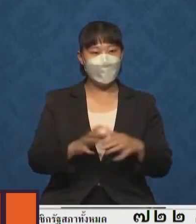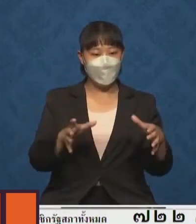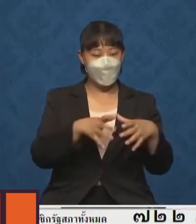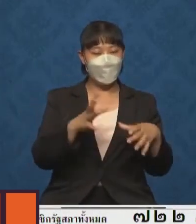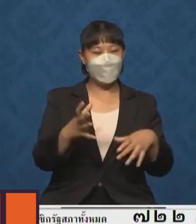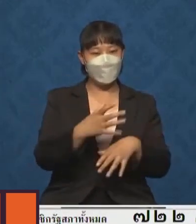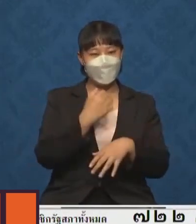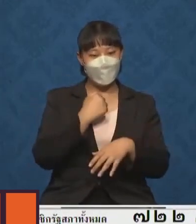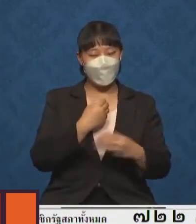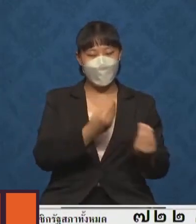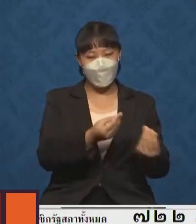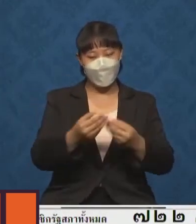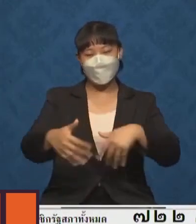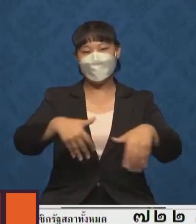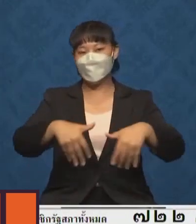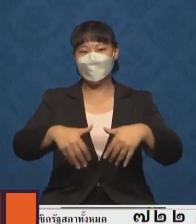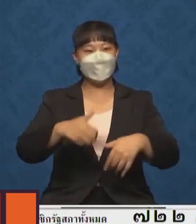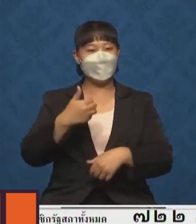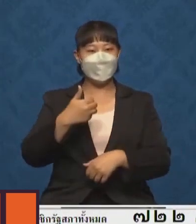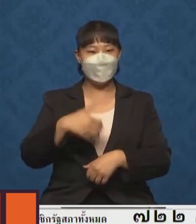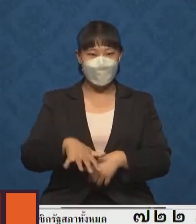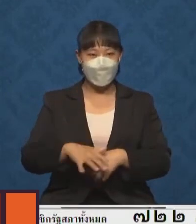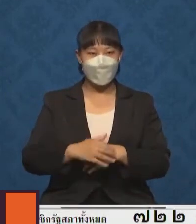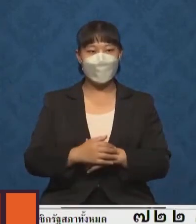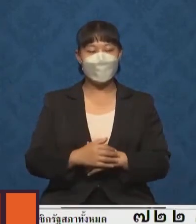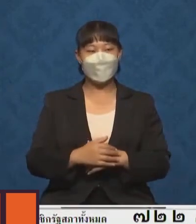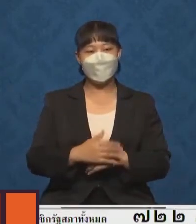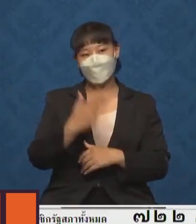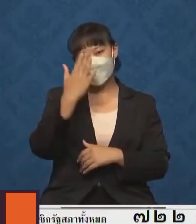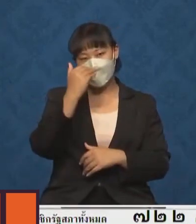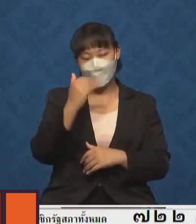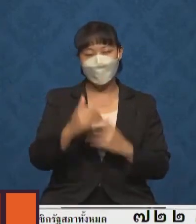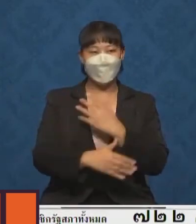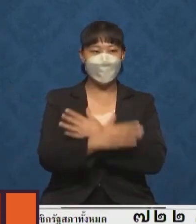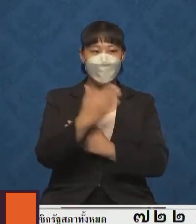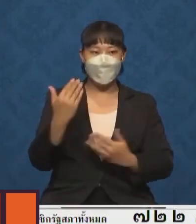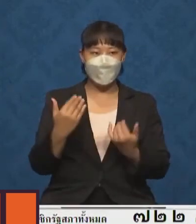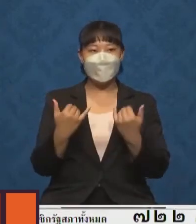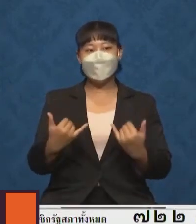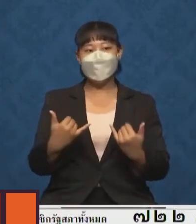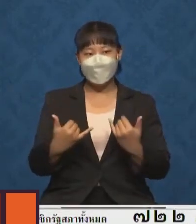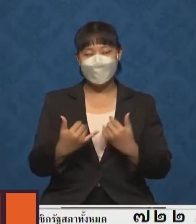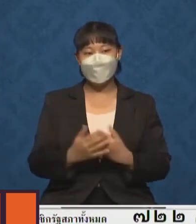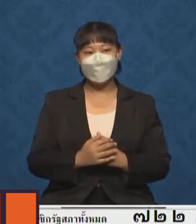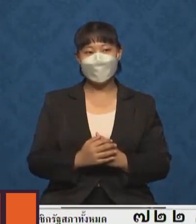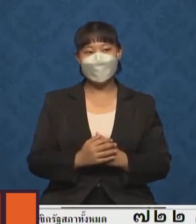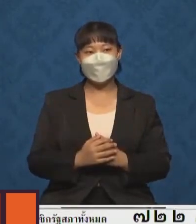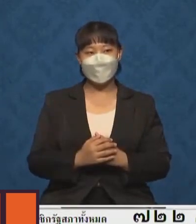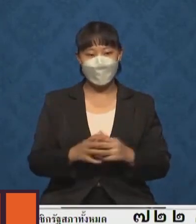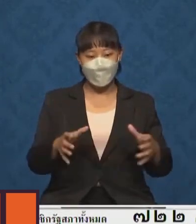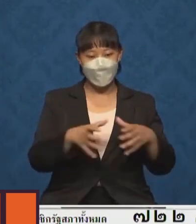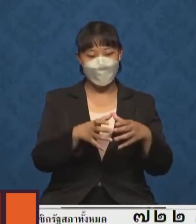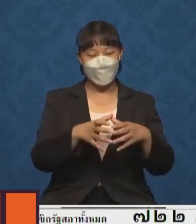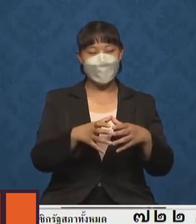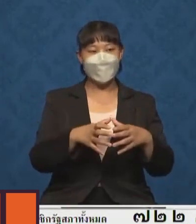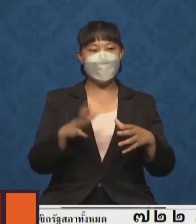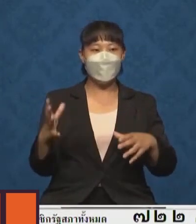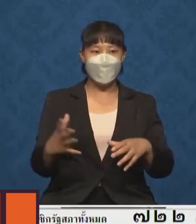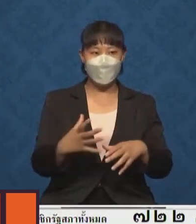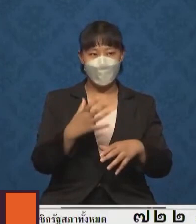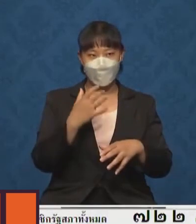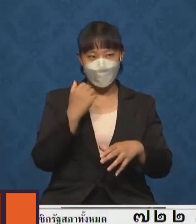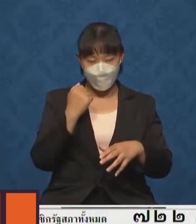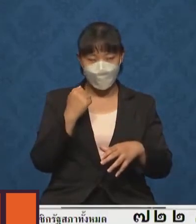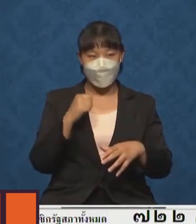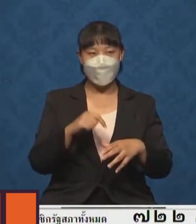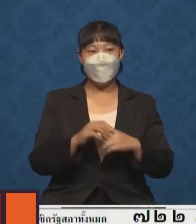และเหตุนั้น เพราะเหตุใดทำไมท่านถไม่ใช้โอกาสนี้ในการทจะทำใหพักการเมืองเป็นตัวเชื่อมระห